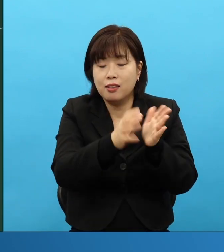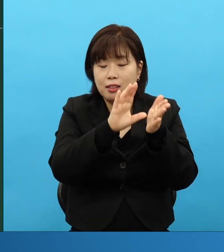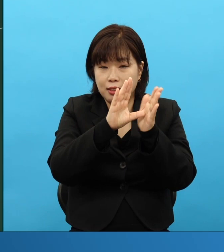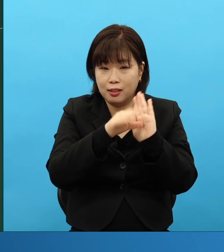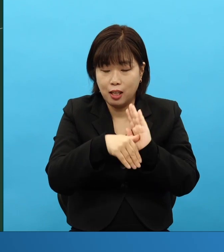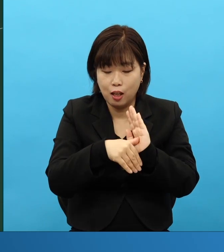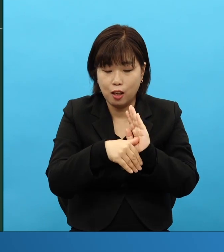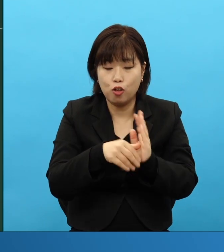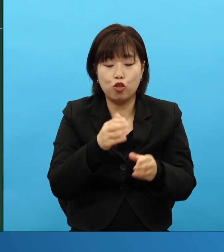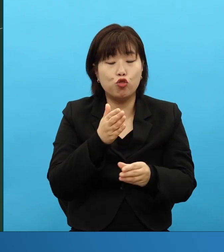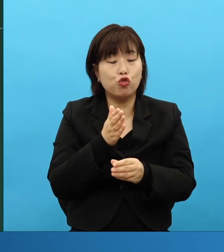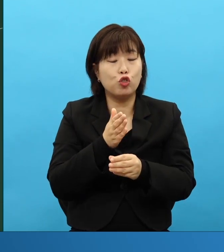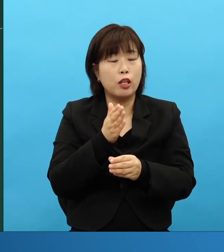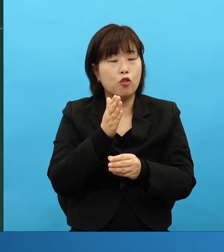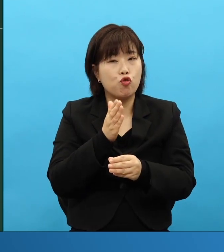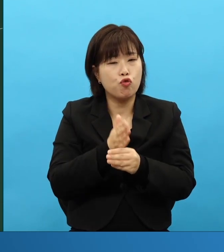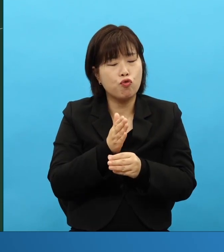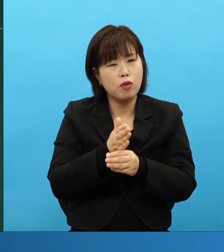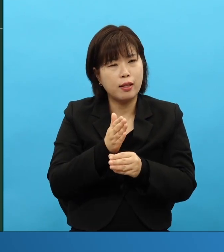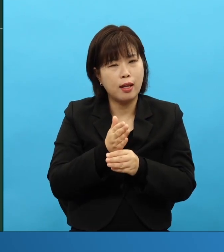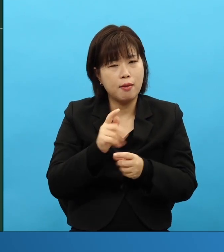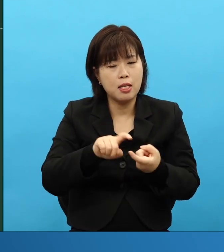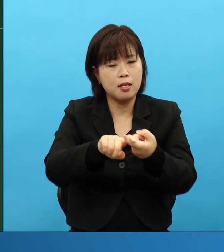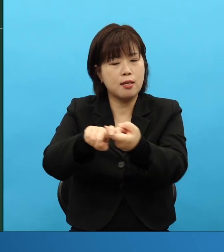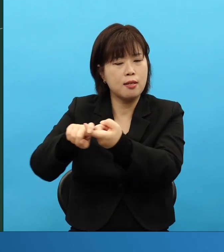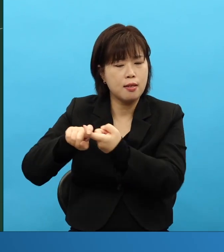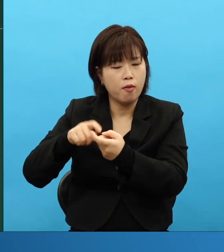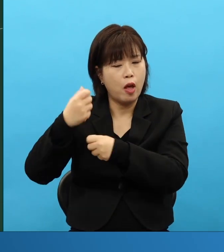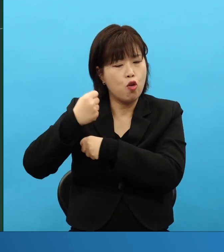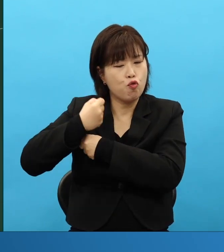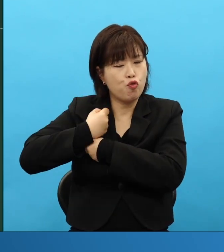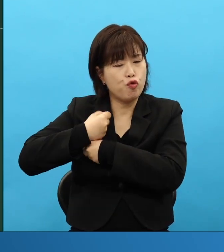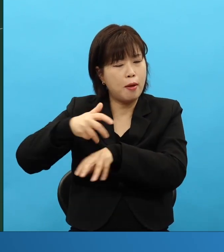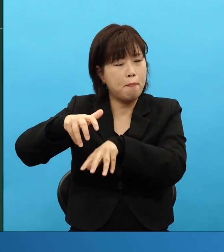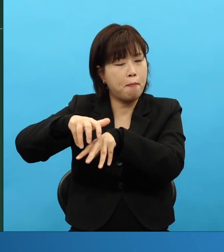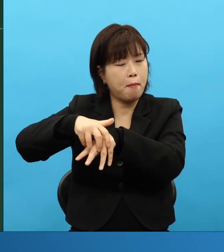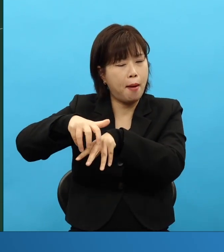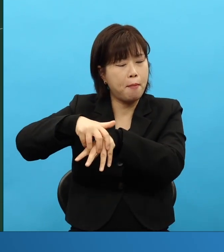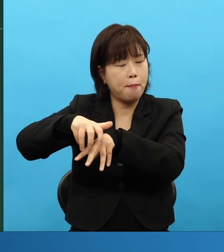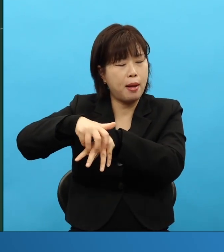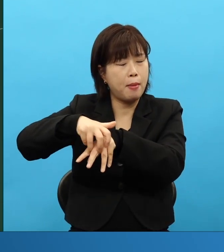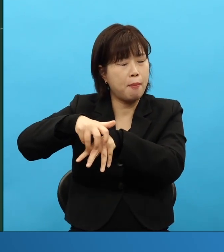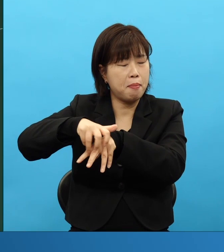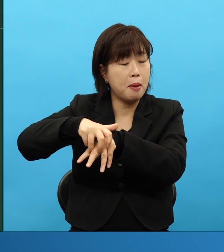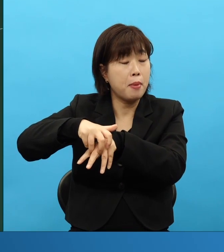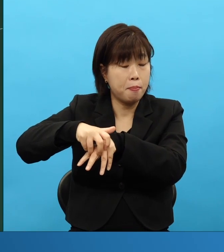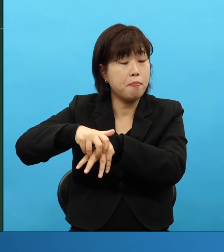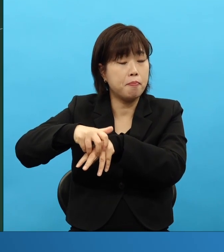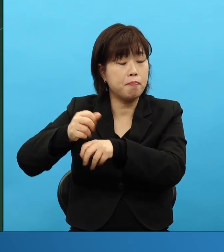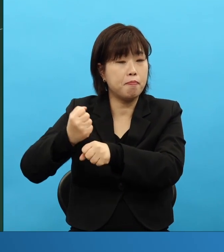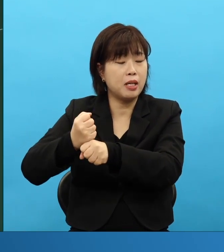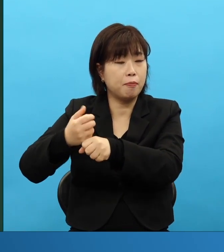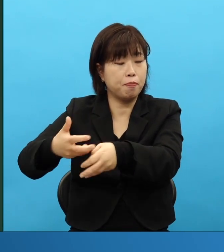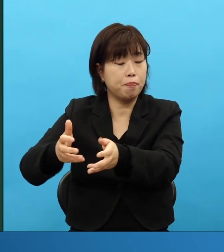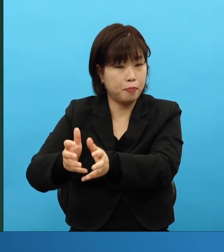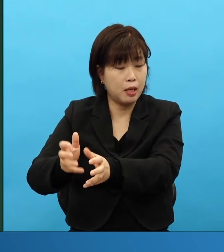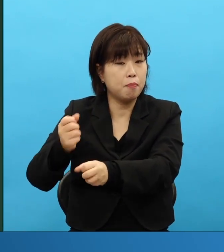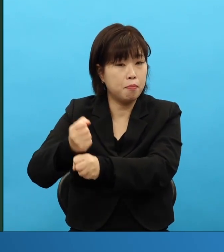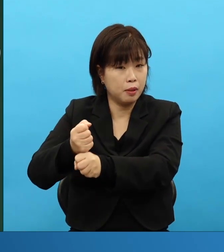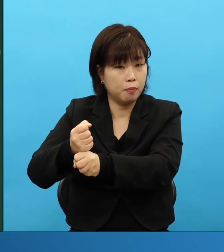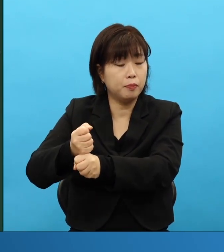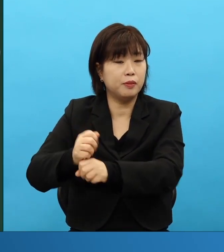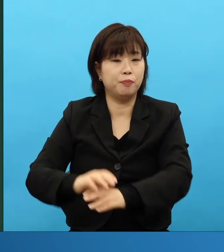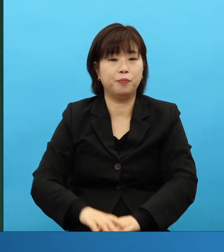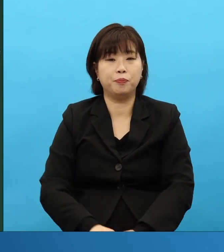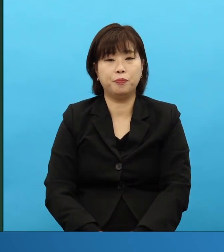way, joint forces arose. 저것들이 이제 힘을 합쳐내고 있는. The Allied forces came together. 뭐 물론 기본 족수 때문에 그렇다. 배경